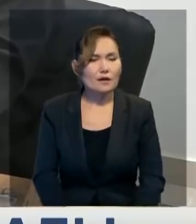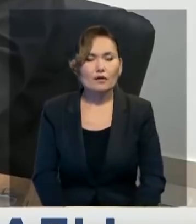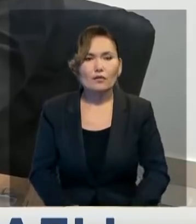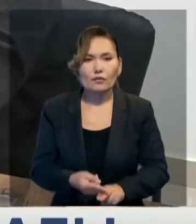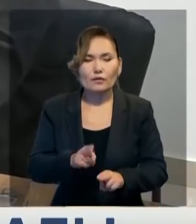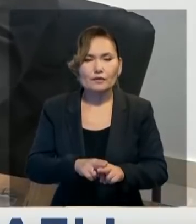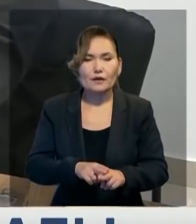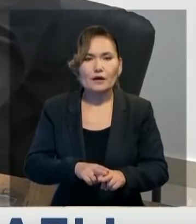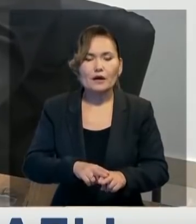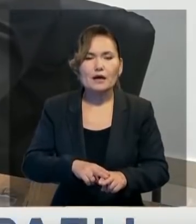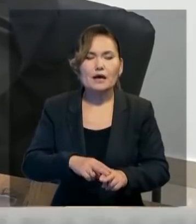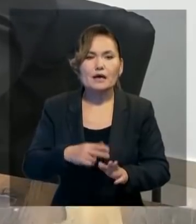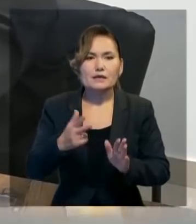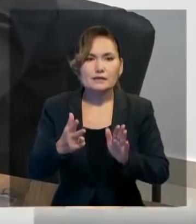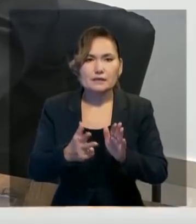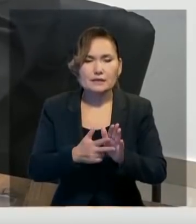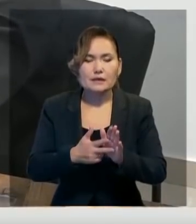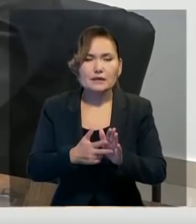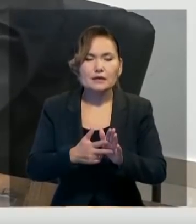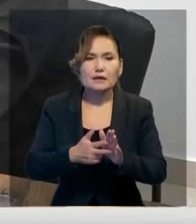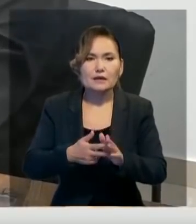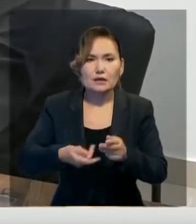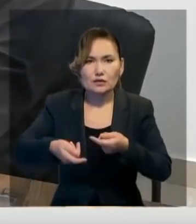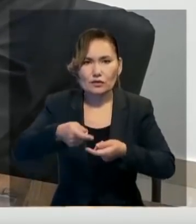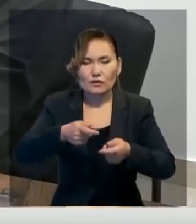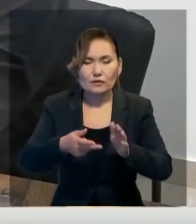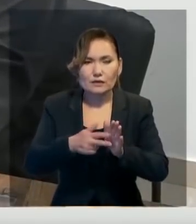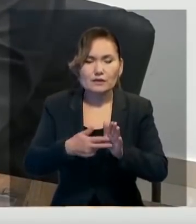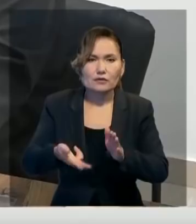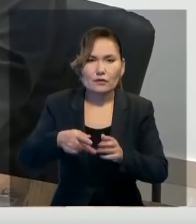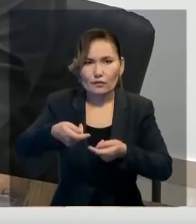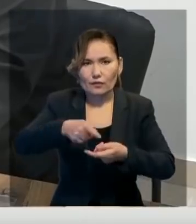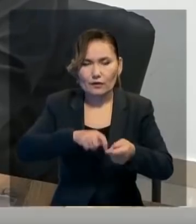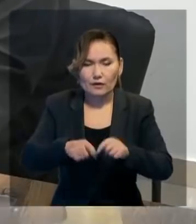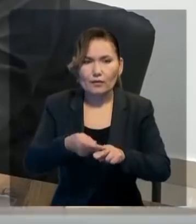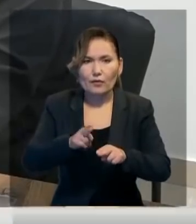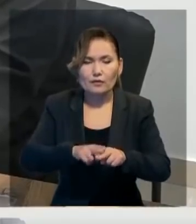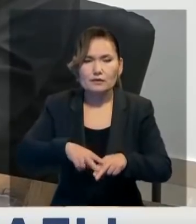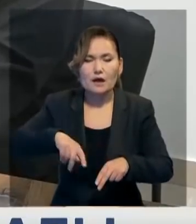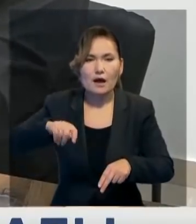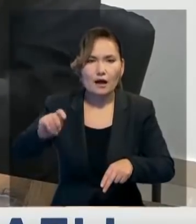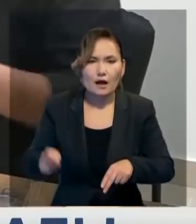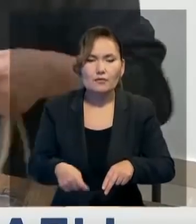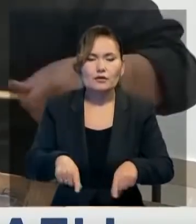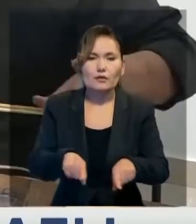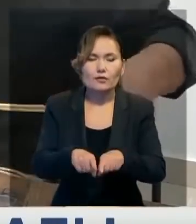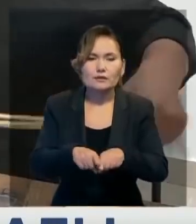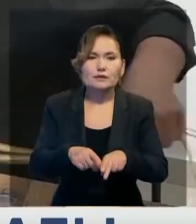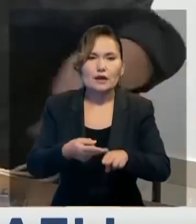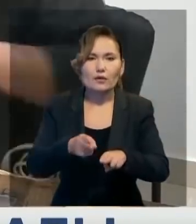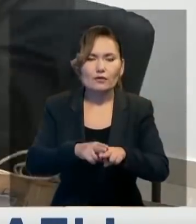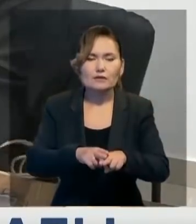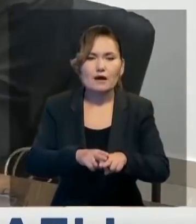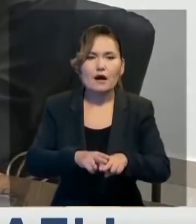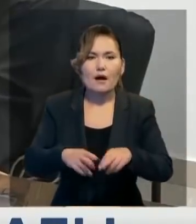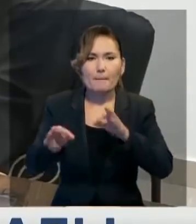4 қырлы болып шығады. Балдарға ең оңай түрін үйретіп жатырмыз қазір. Біздің батыстың өңірінің